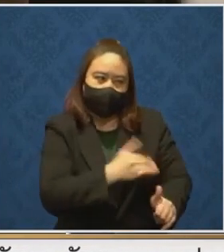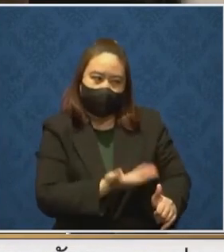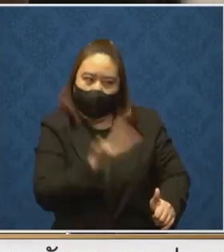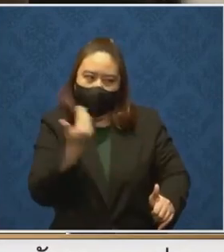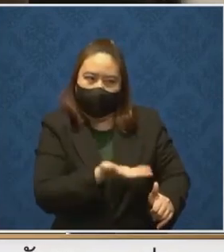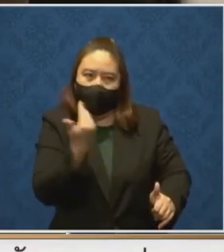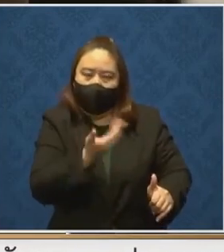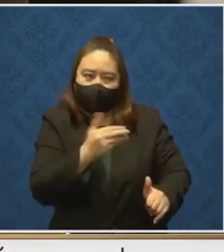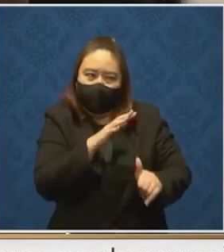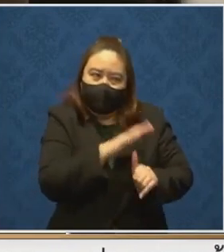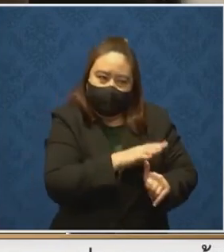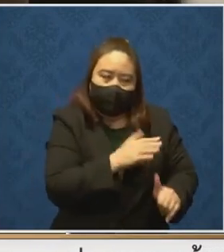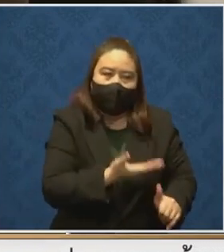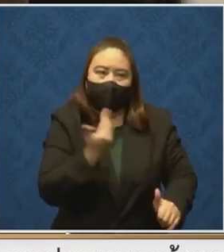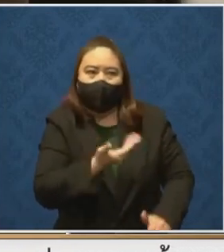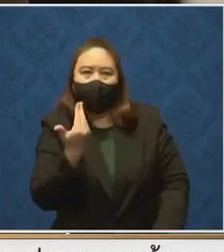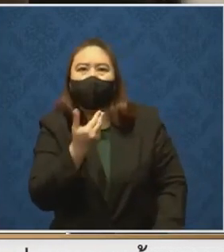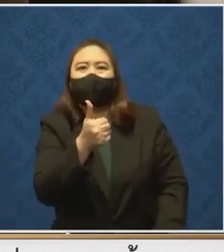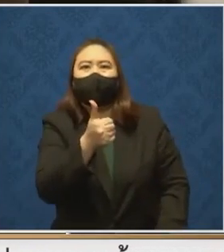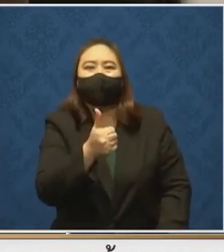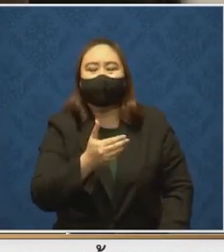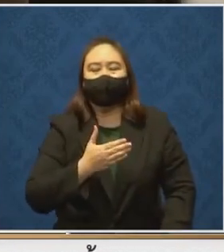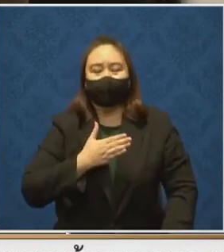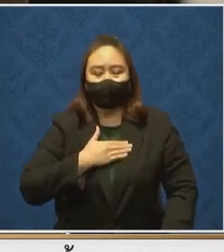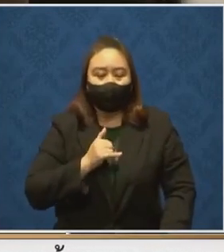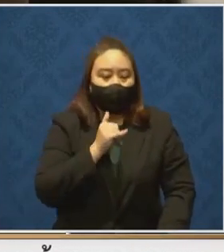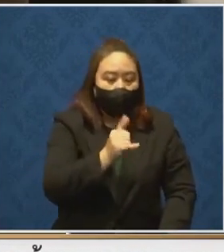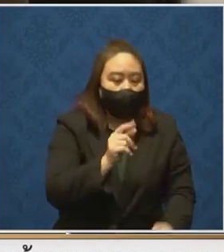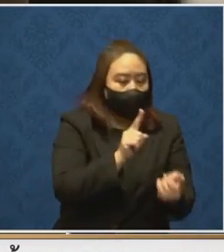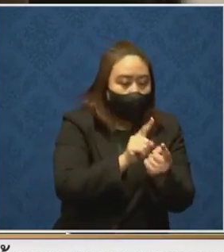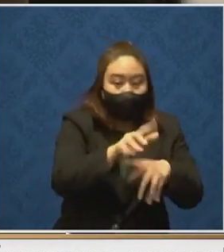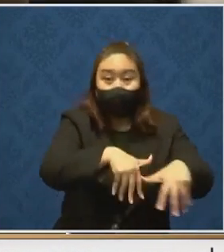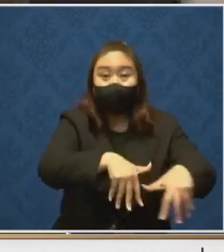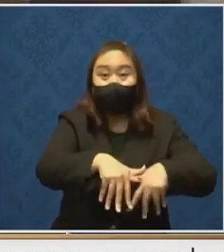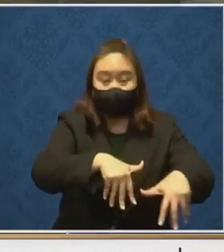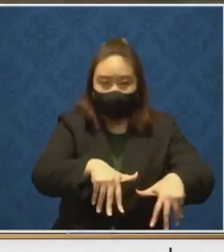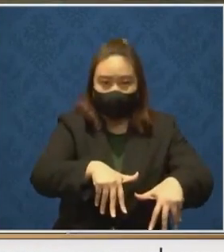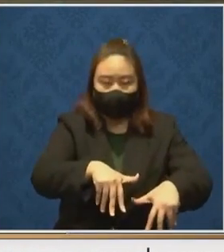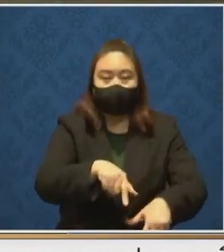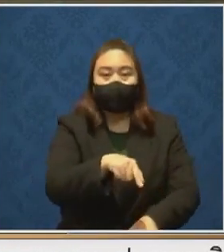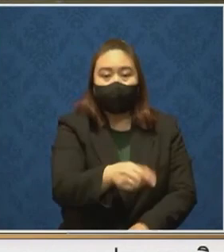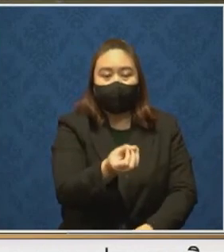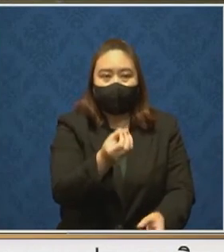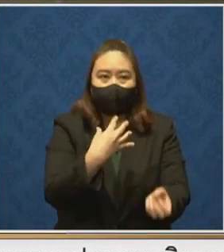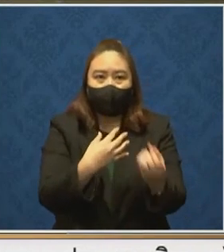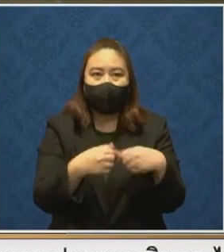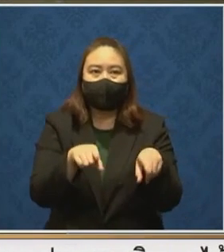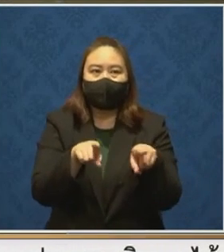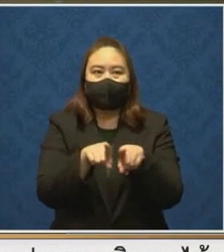ซึ่ groo About LY ๆ wand รอง soaked Honestlyทพรม ประยุทยน Nev